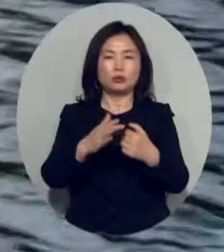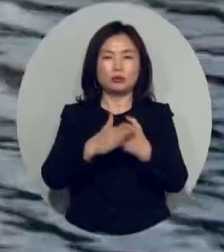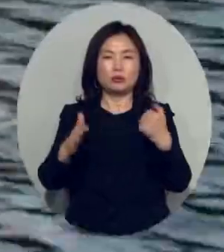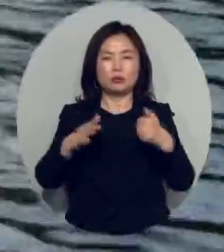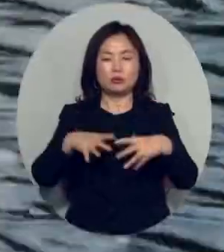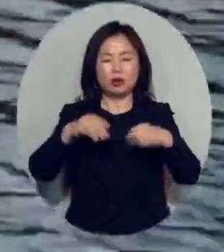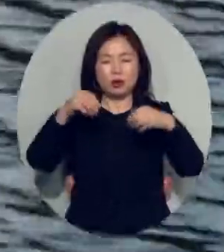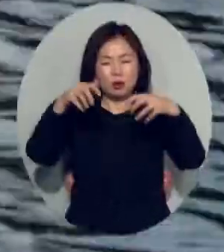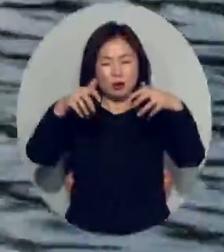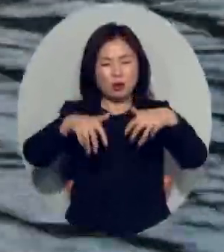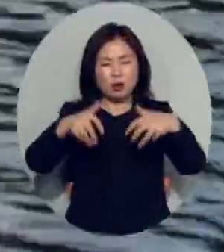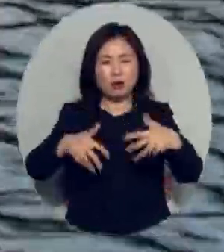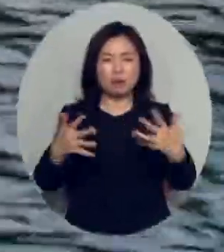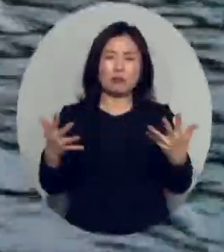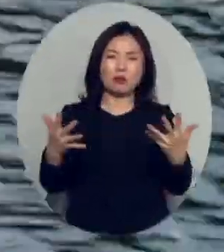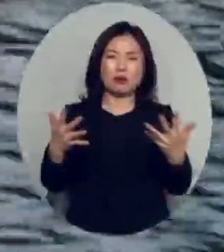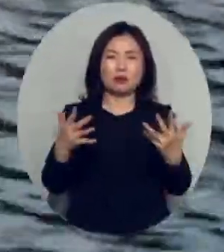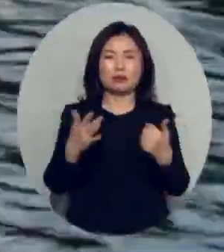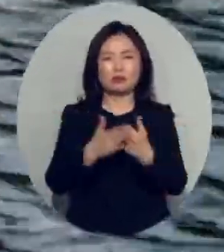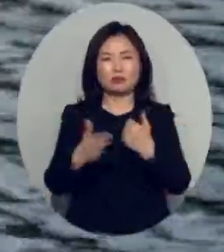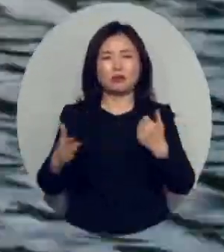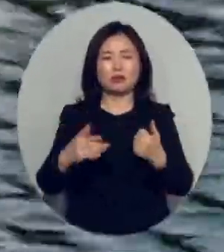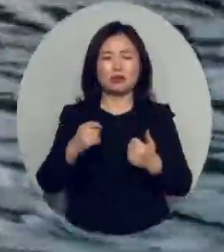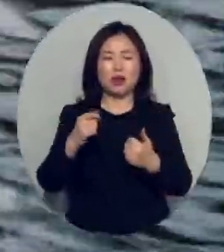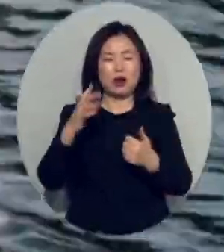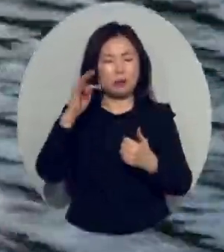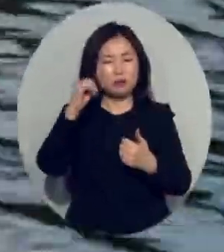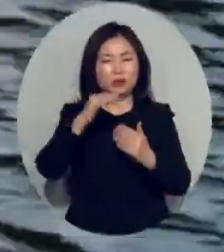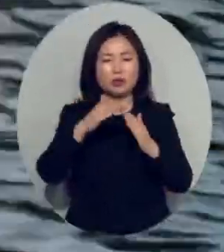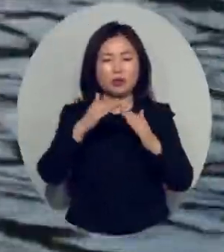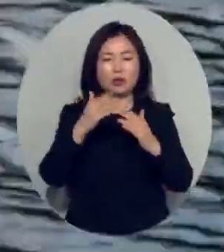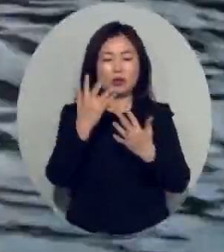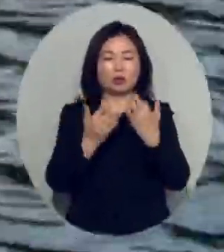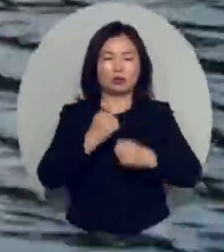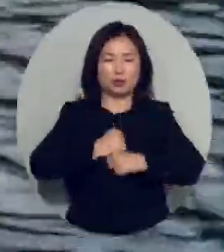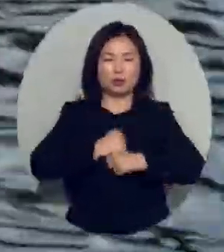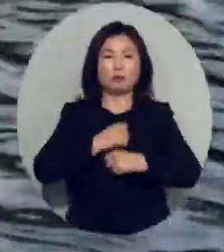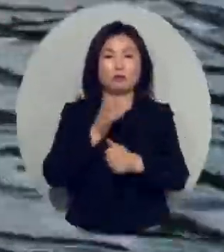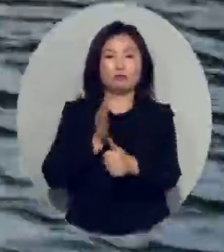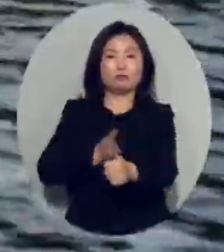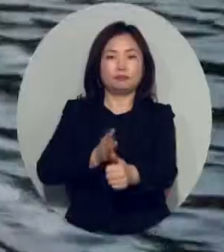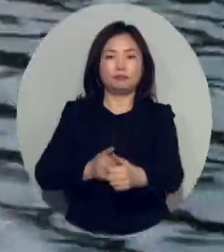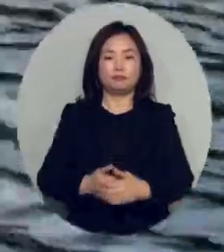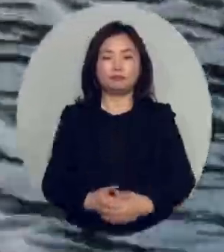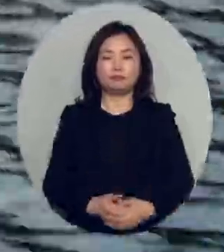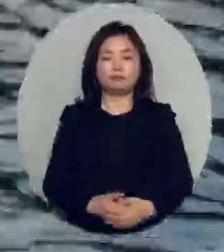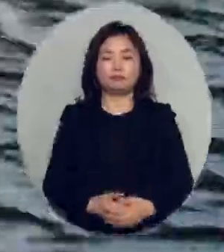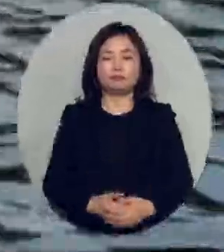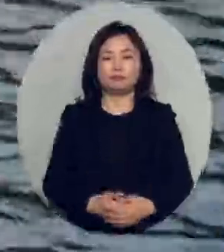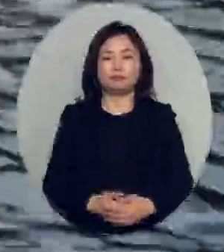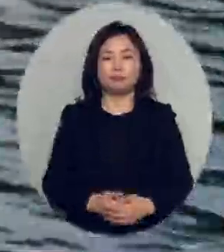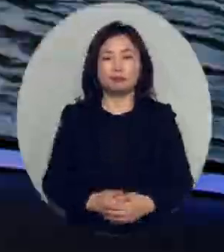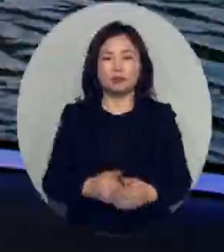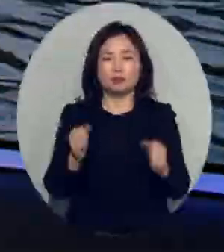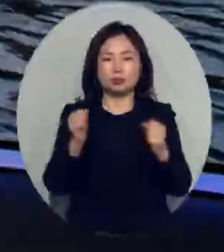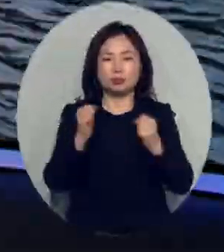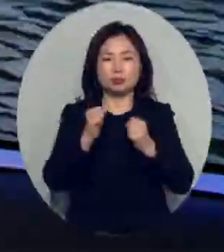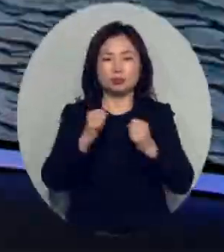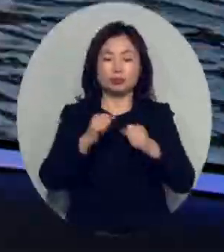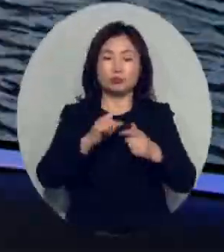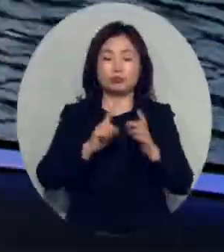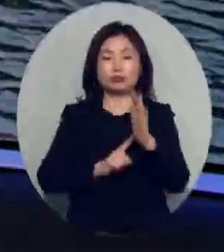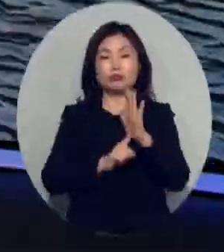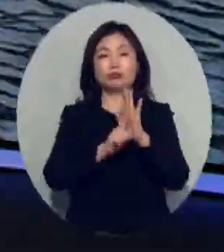이어지면서 메마른 대기를 해소시켜 줄 눈비 소식이 없어 당분간 화제예방에 각별히 신경 쓰셔야 수희는